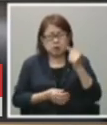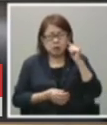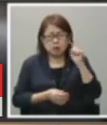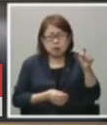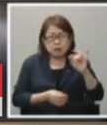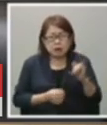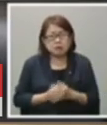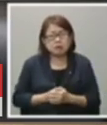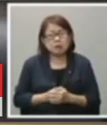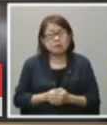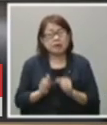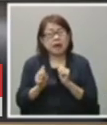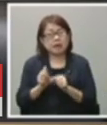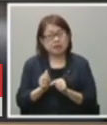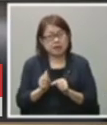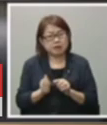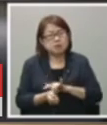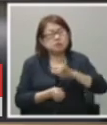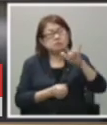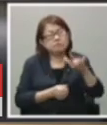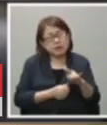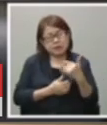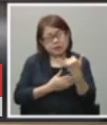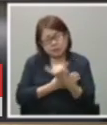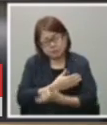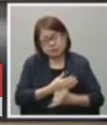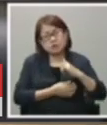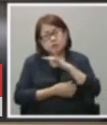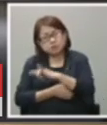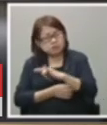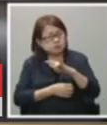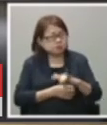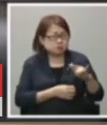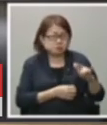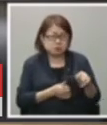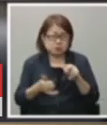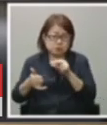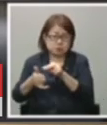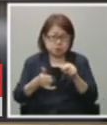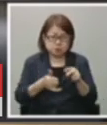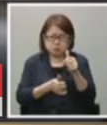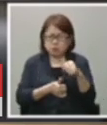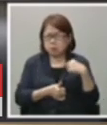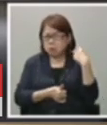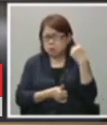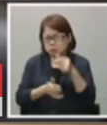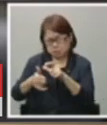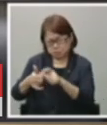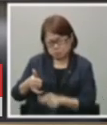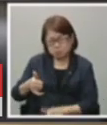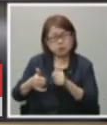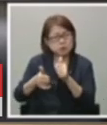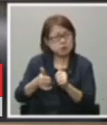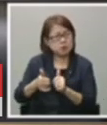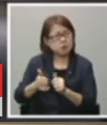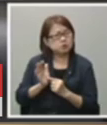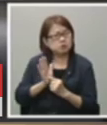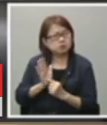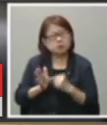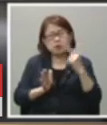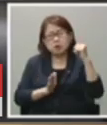ารย์เนี่ยไปต่างประเทศไปที่ไหนผมยกย่องนะครับท่านเป็นกุลสตรีเป็นแบบอย่างที่ดีของสตรีไทย